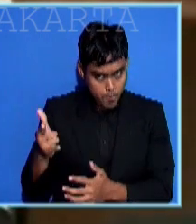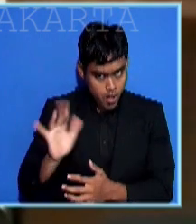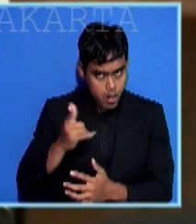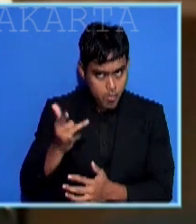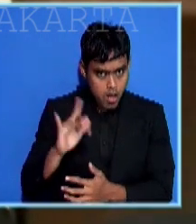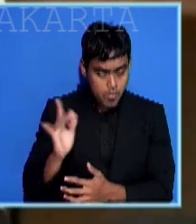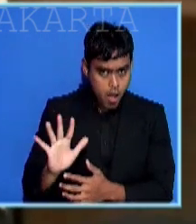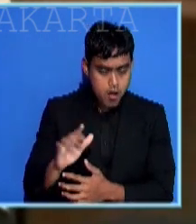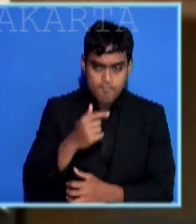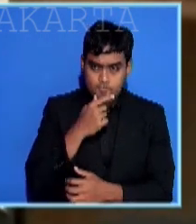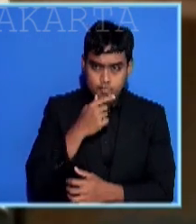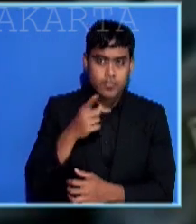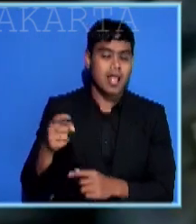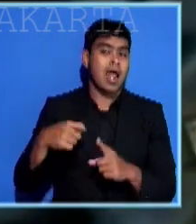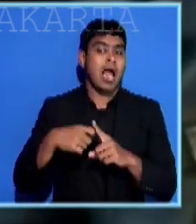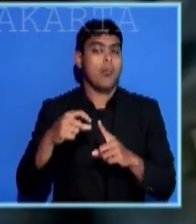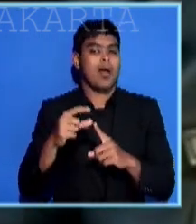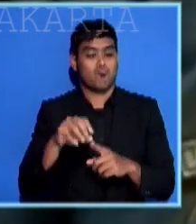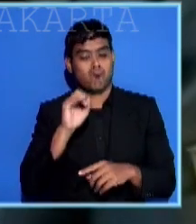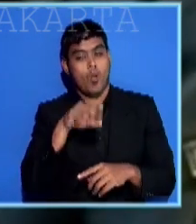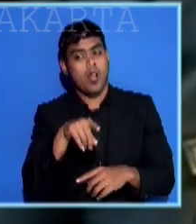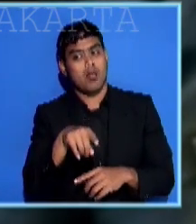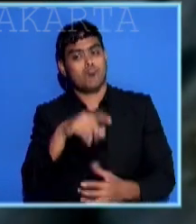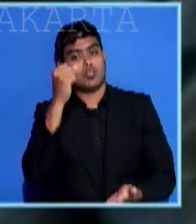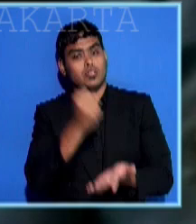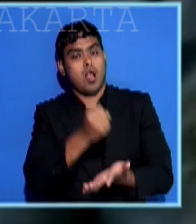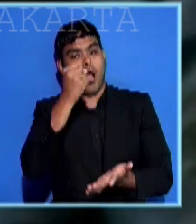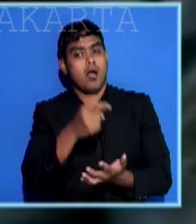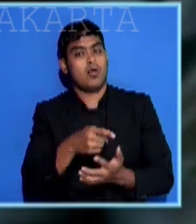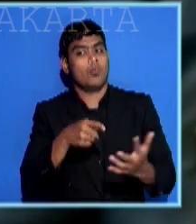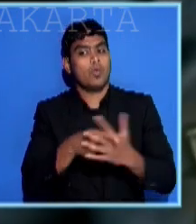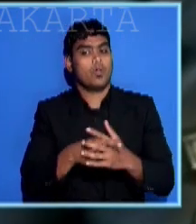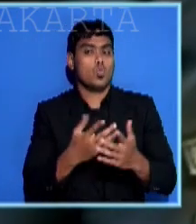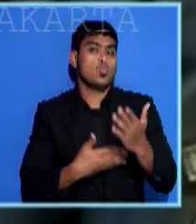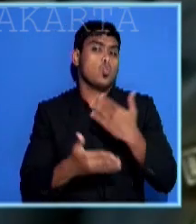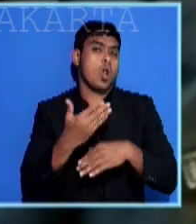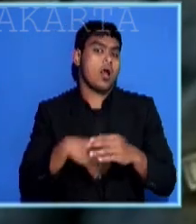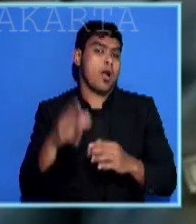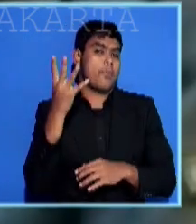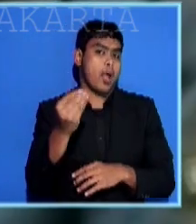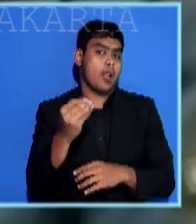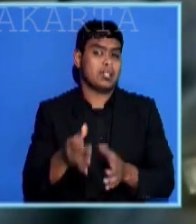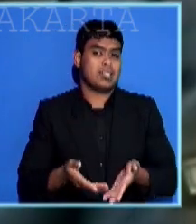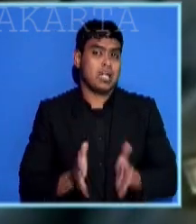selanjutnya KPU DIY akan memutuskan Kapan PSU akan dilakukan serta mempersiapkan pelaksanaannya Agung Nugroho dan Arif heriawan